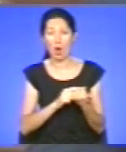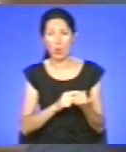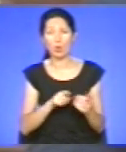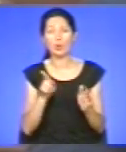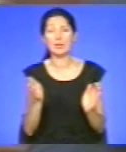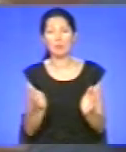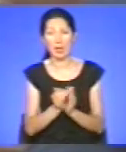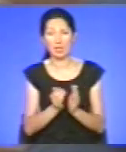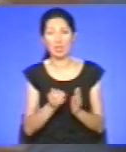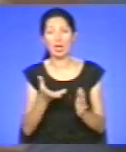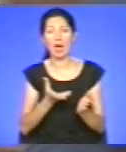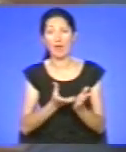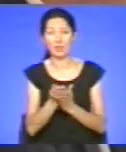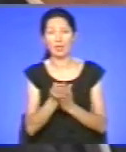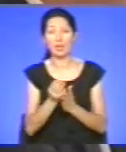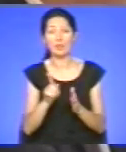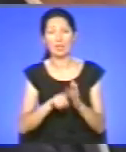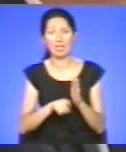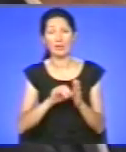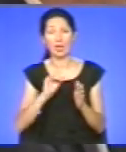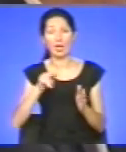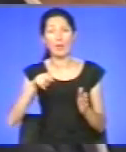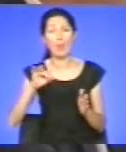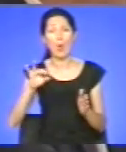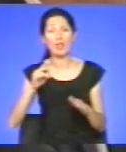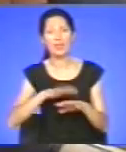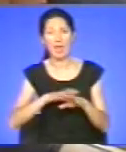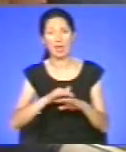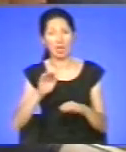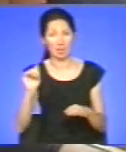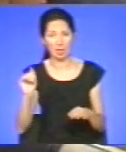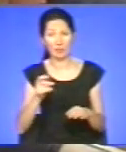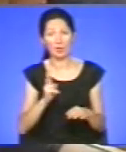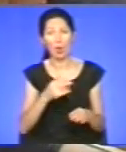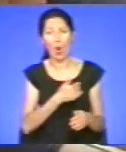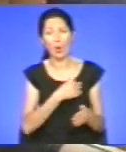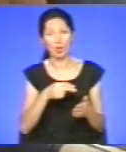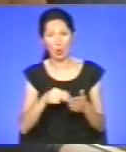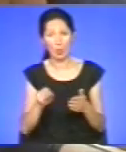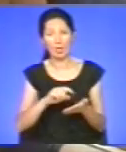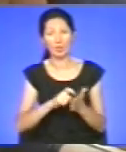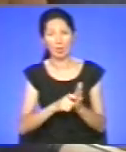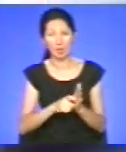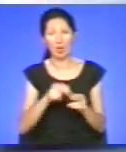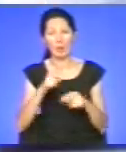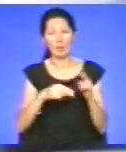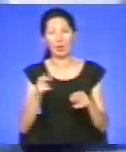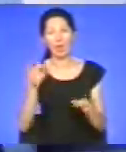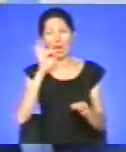здешевлення вартості іпотечних кредитів. Тим же, хто планує придбати квартиру, забудовники радять завітати на виставку «Форум».